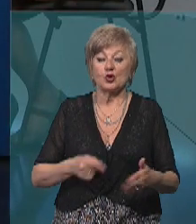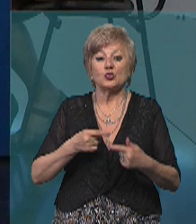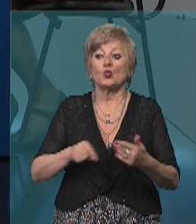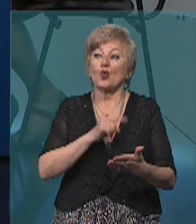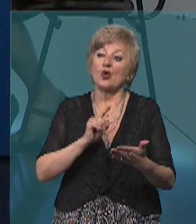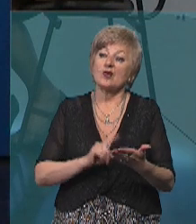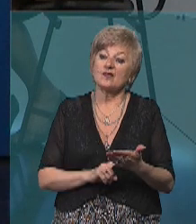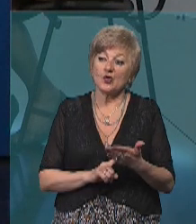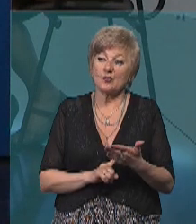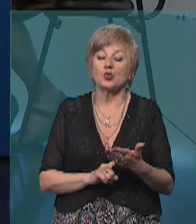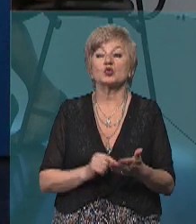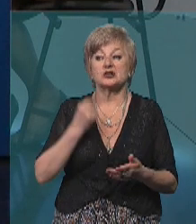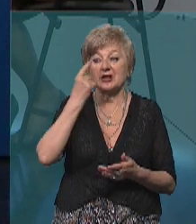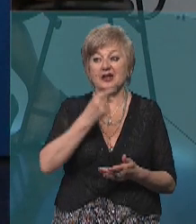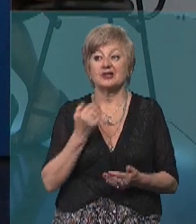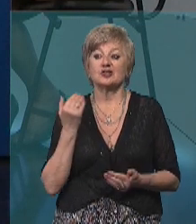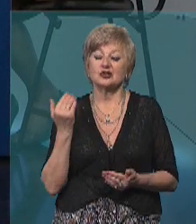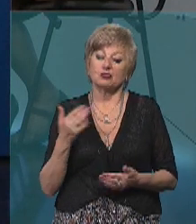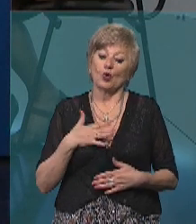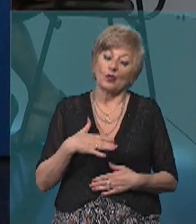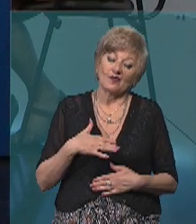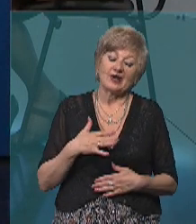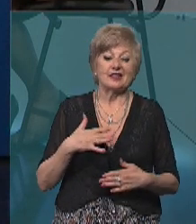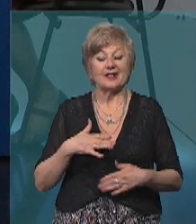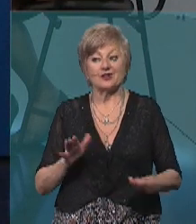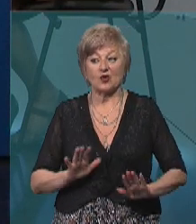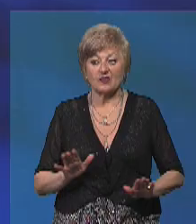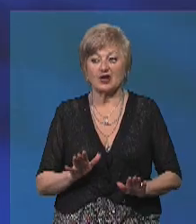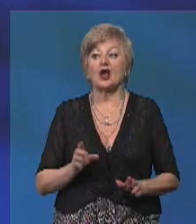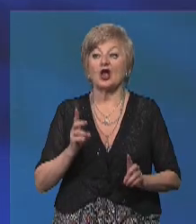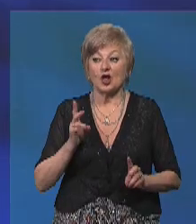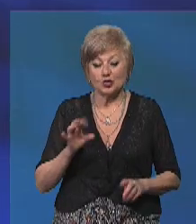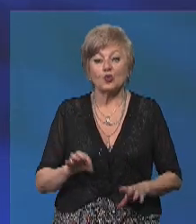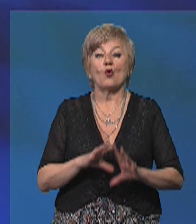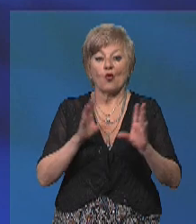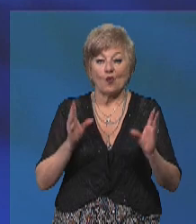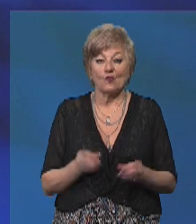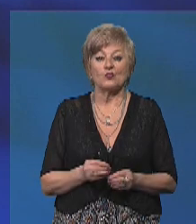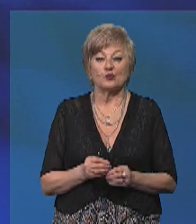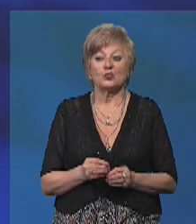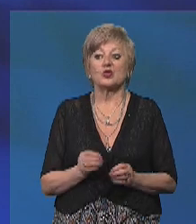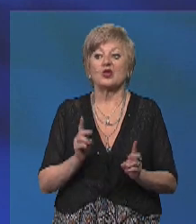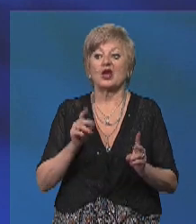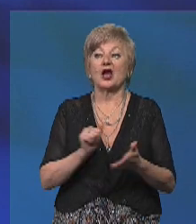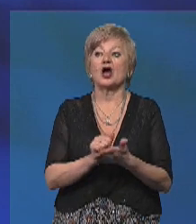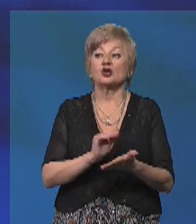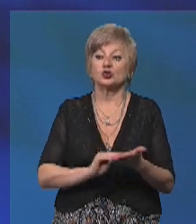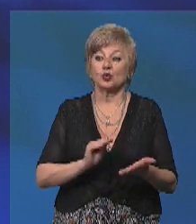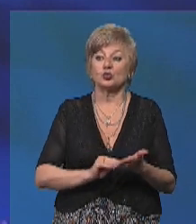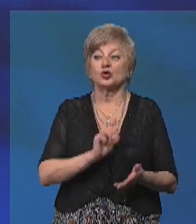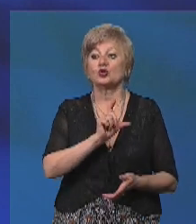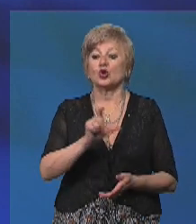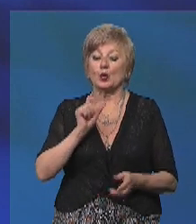чи задовольняють особисто мене такі результати або не задовольняють. Але, в принципі, саме як журналісти, як люди,